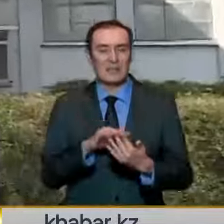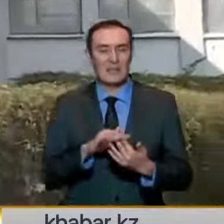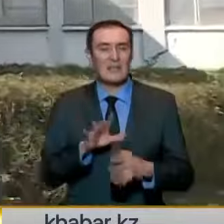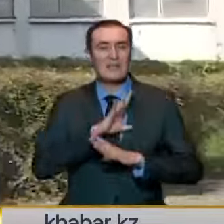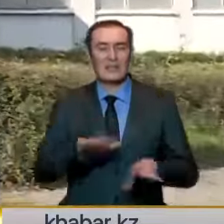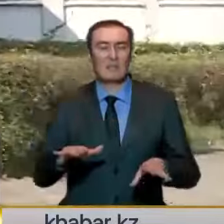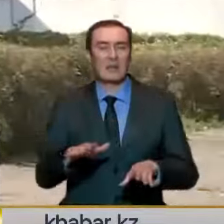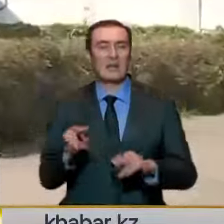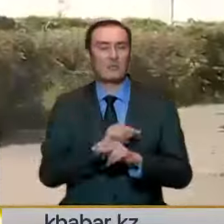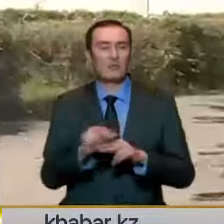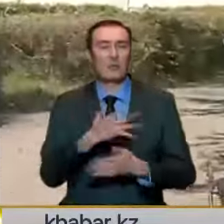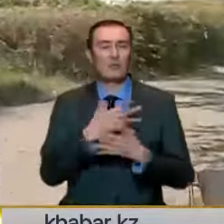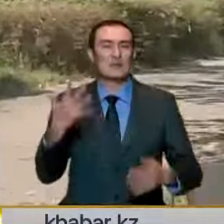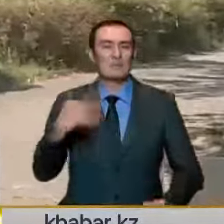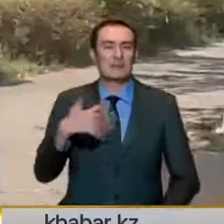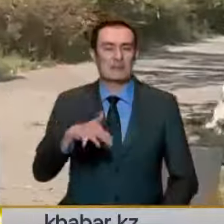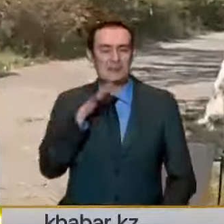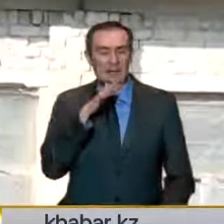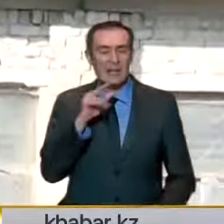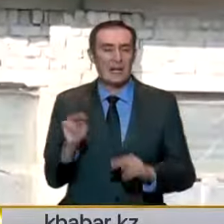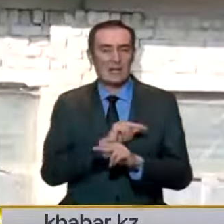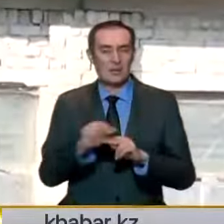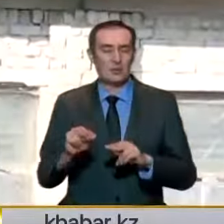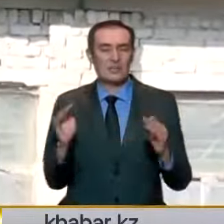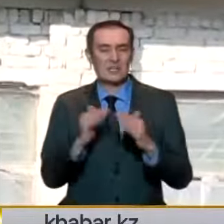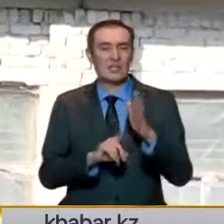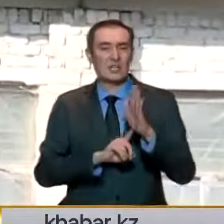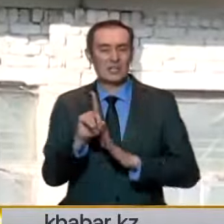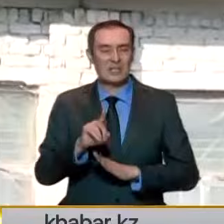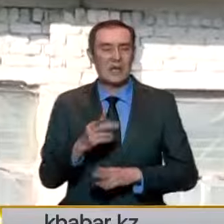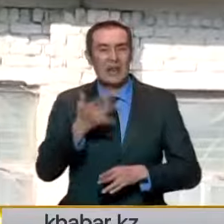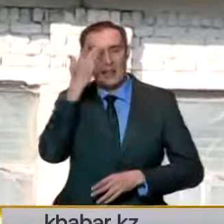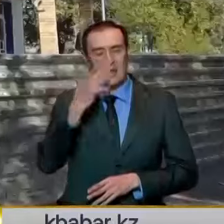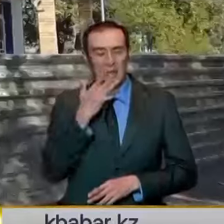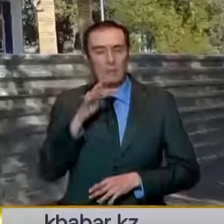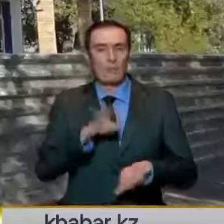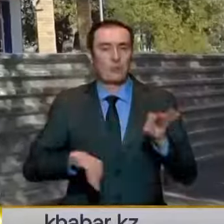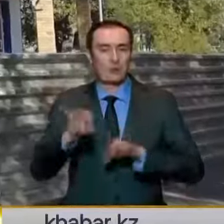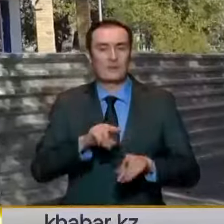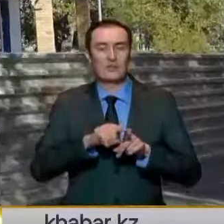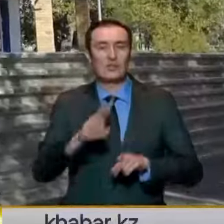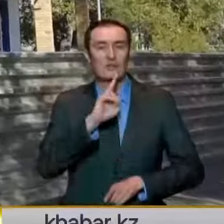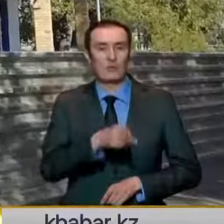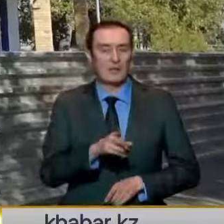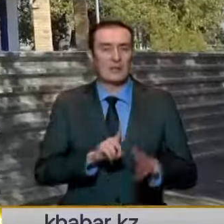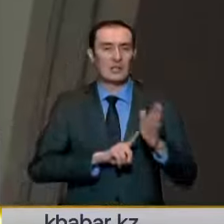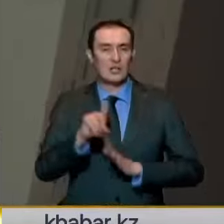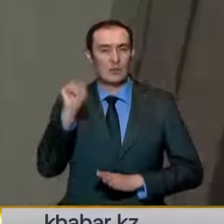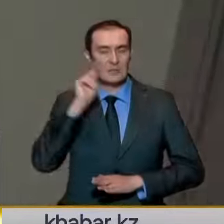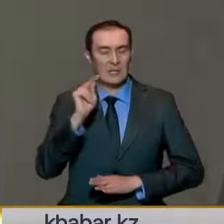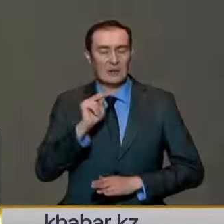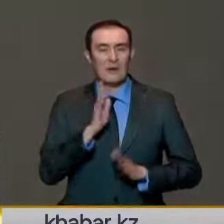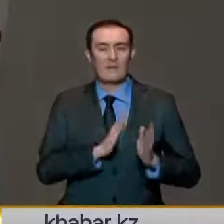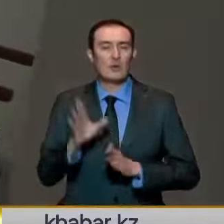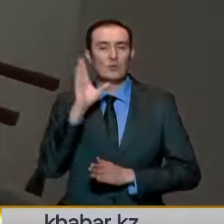видела капитального ремонта больше 50 лет. Реконструкция здания началась этим летом. Проект двухгодичный. К началу занятий в